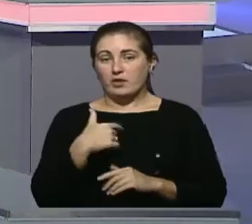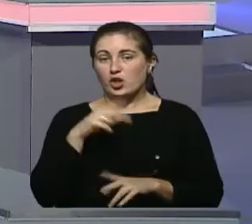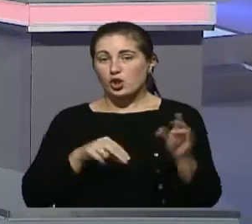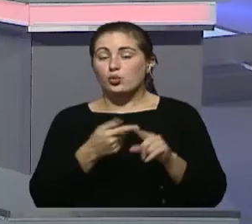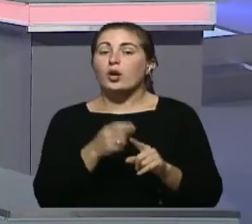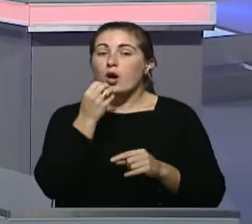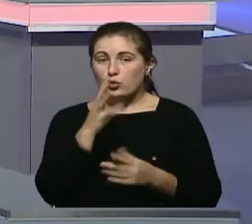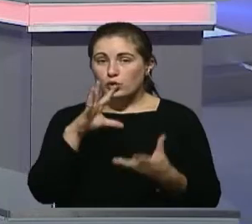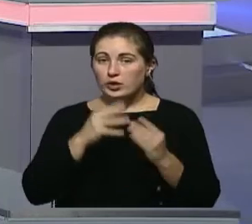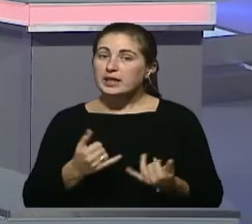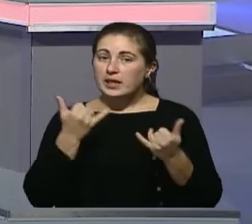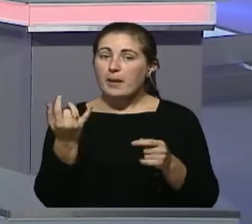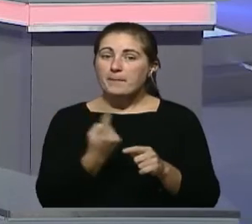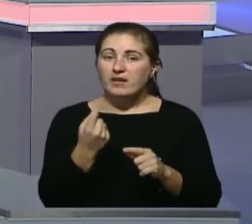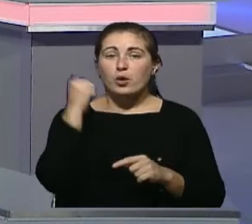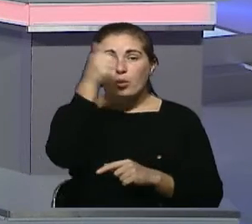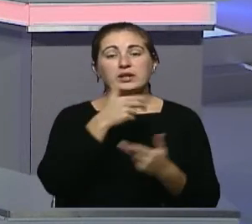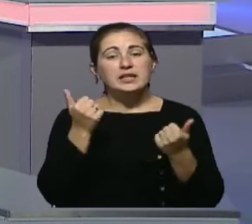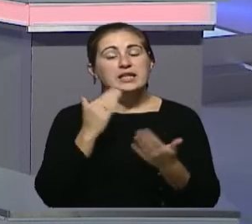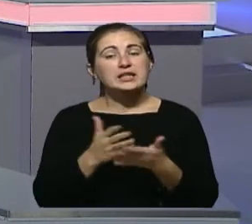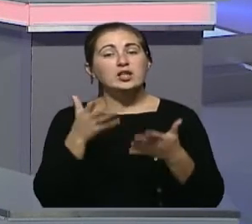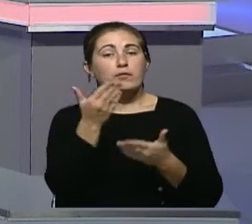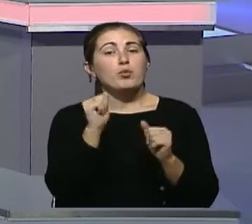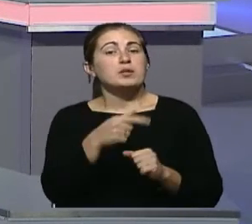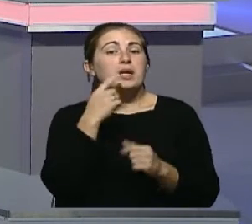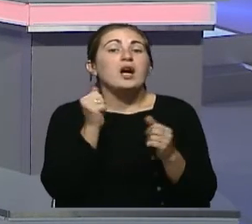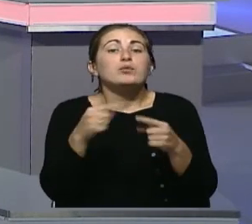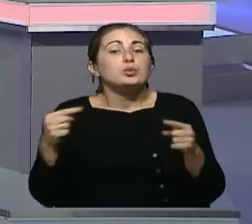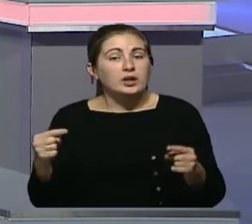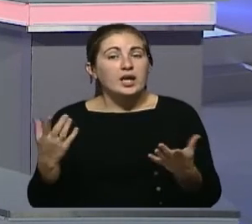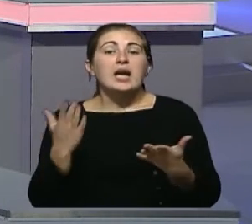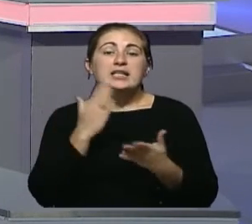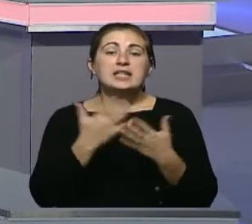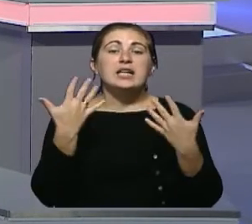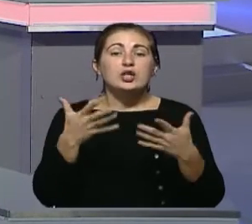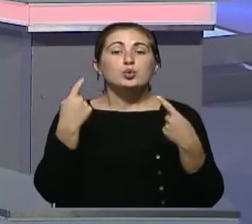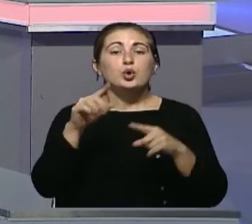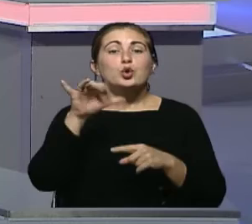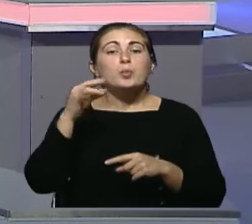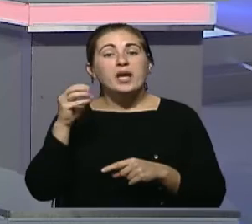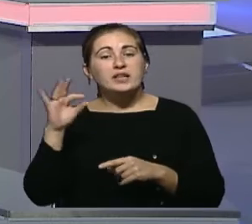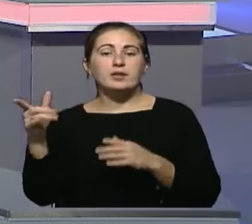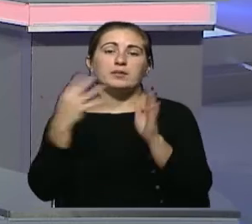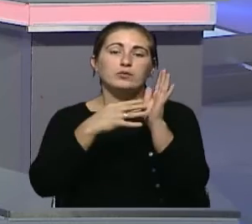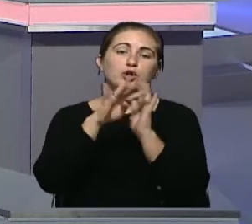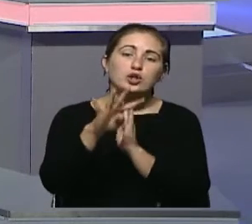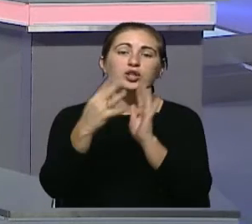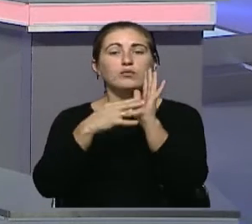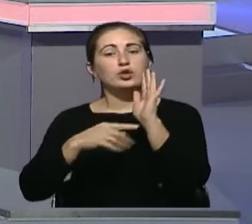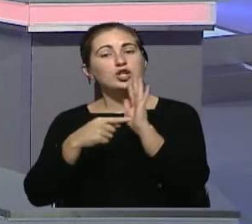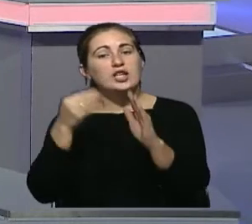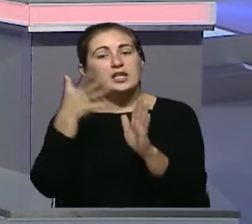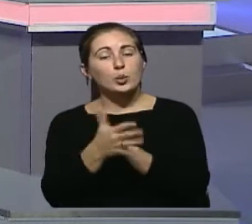это хороший результат для первого года. Да, есть, конечно, вы можете спросить, как в других субъектах. Есть, конечно, субъекты, где 94-96